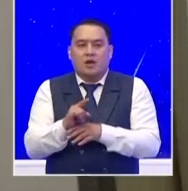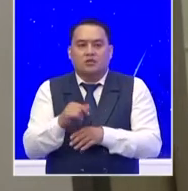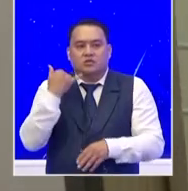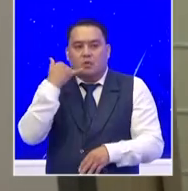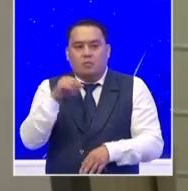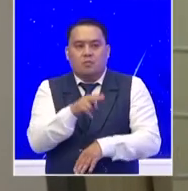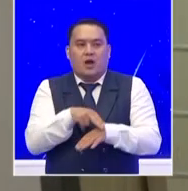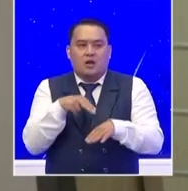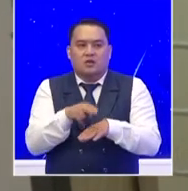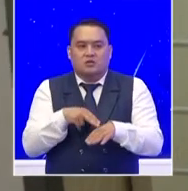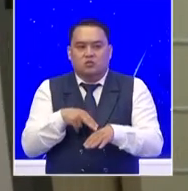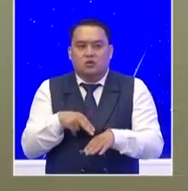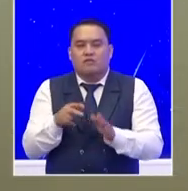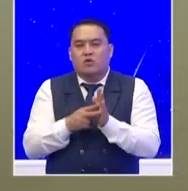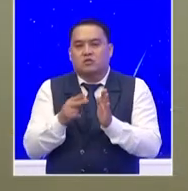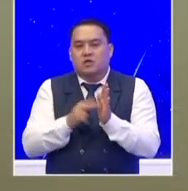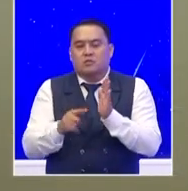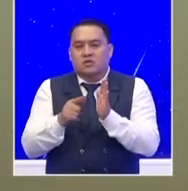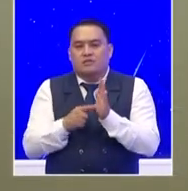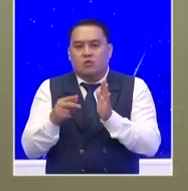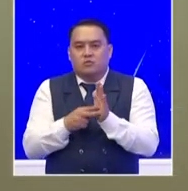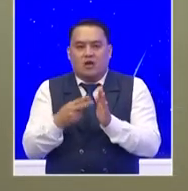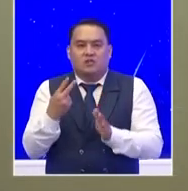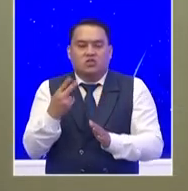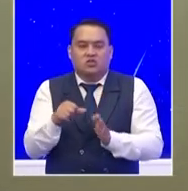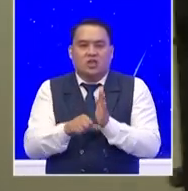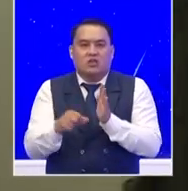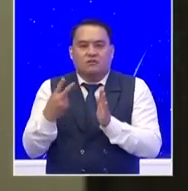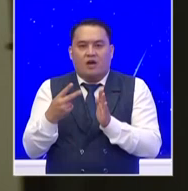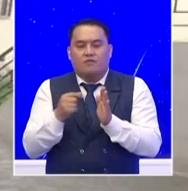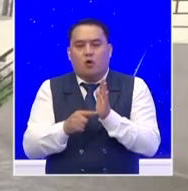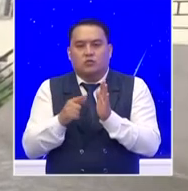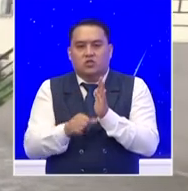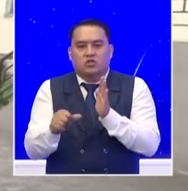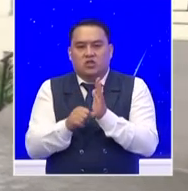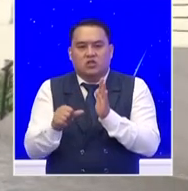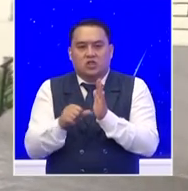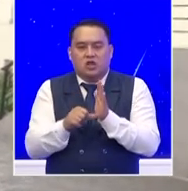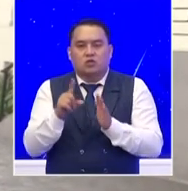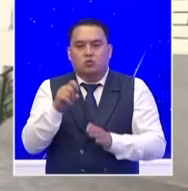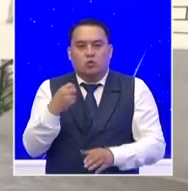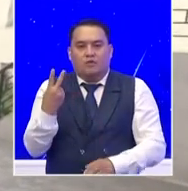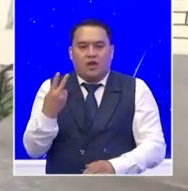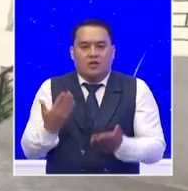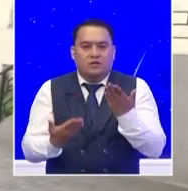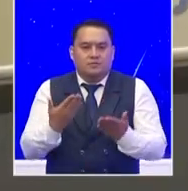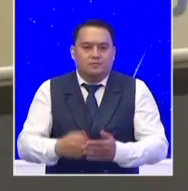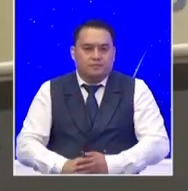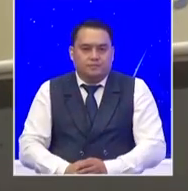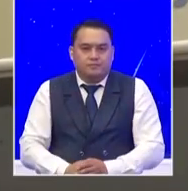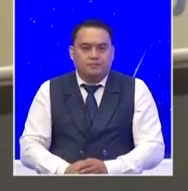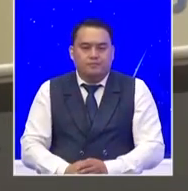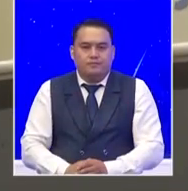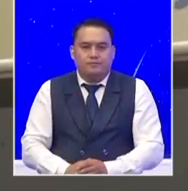дежурную часть полиции по телефону 8 72 82 60 80 66 или 102. Антон Хатиновский,